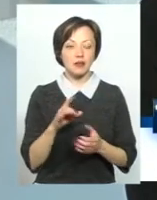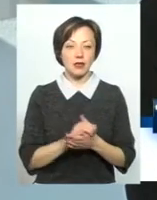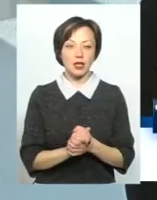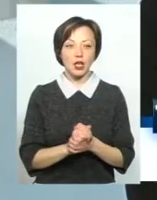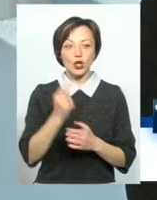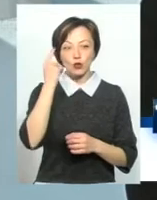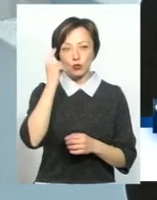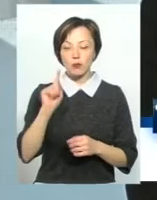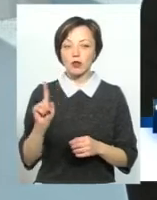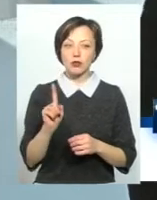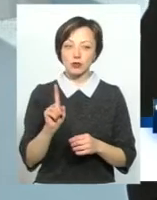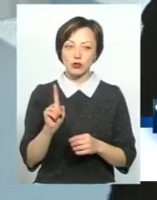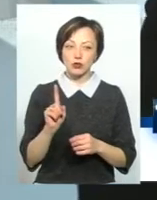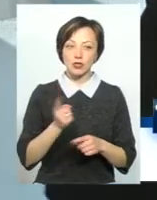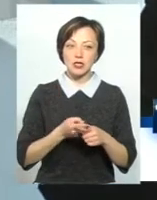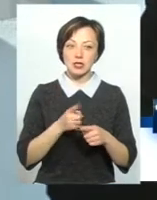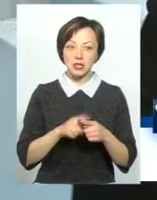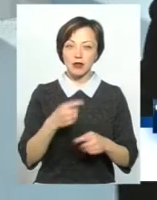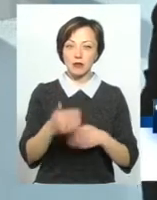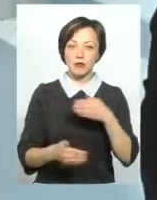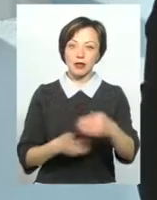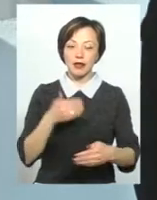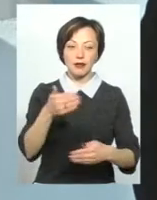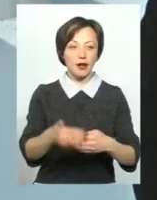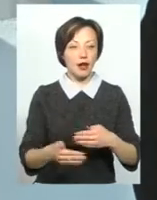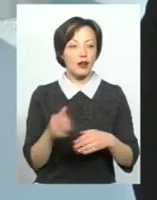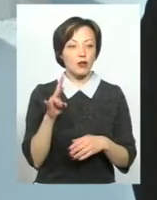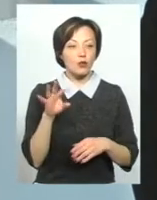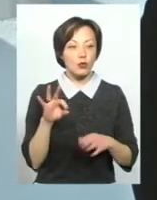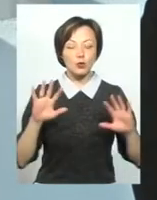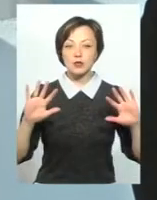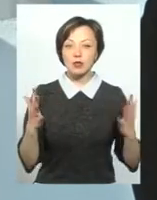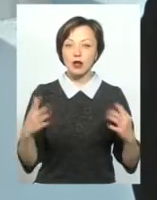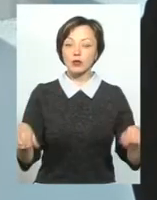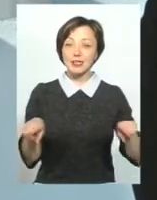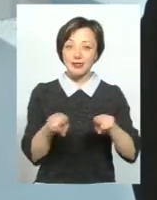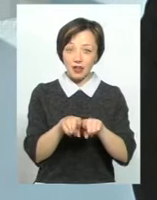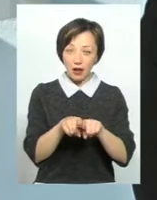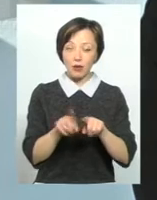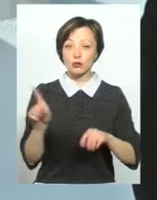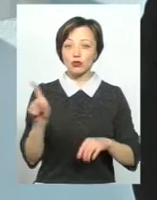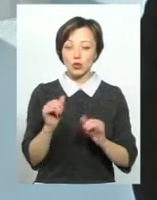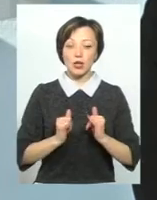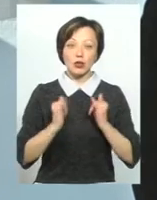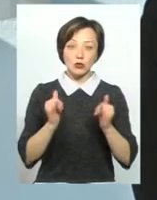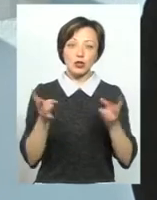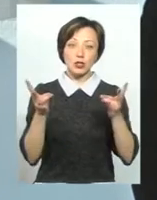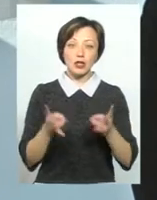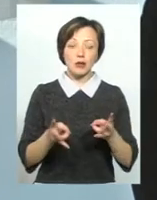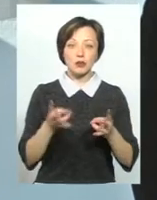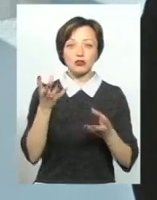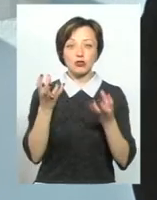І думали, що це піде і далі. Але сталося так, що для цього треба ще